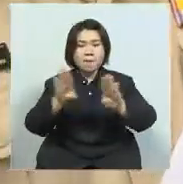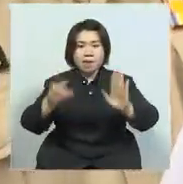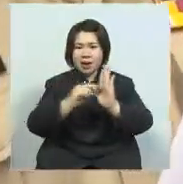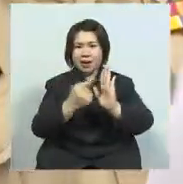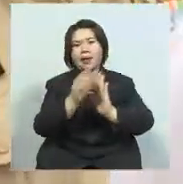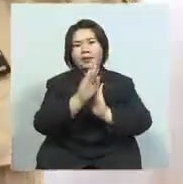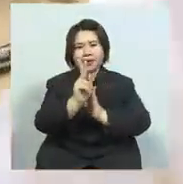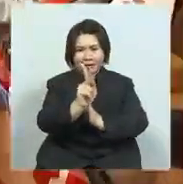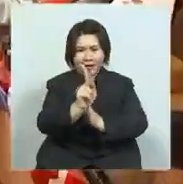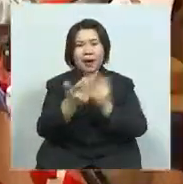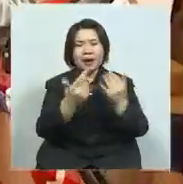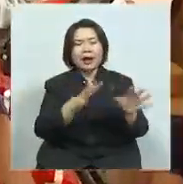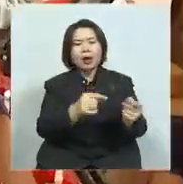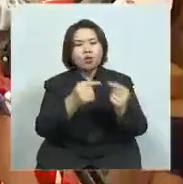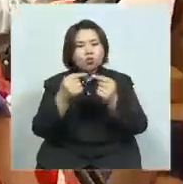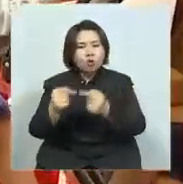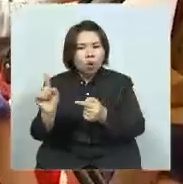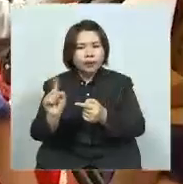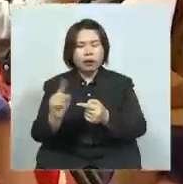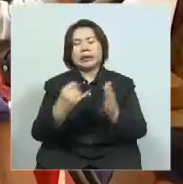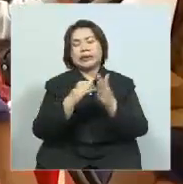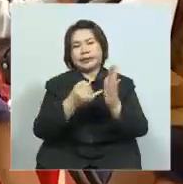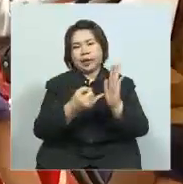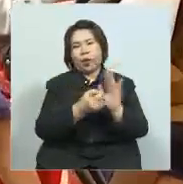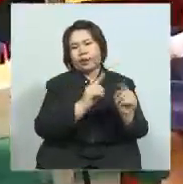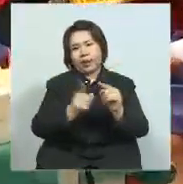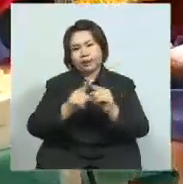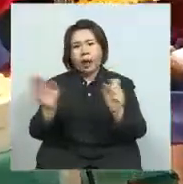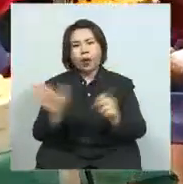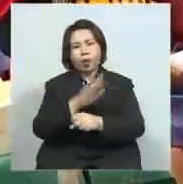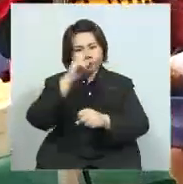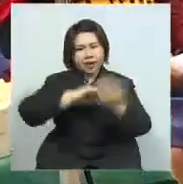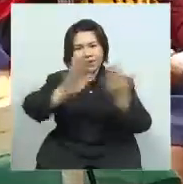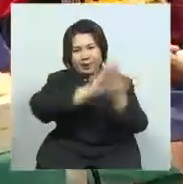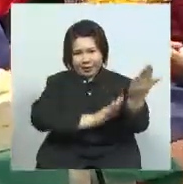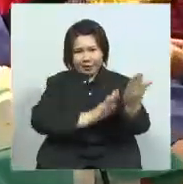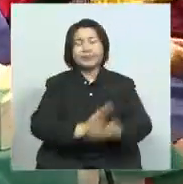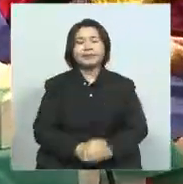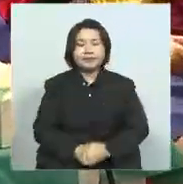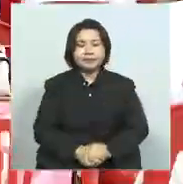ที่แรกจากนั้นก็จะทยอยเดินทางให้บริการประชาชนครบทุกพื้นที่ค่ะ